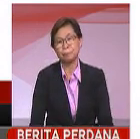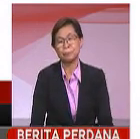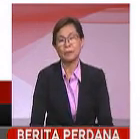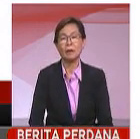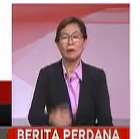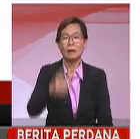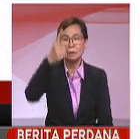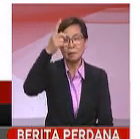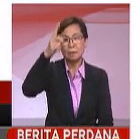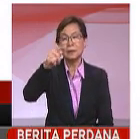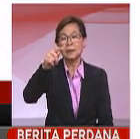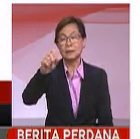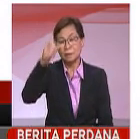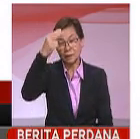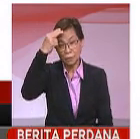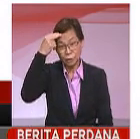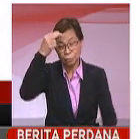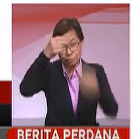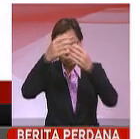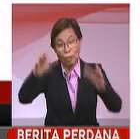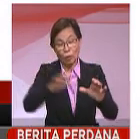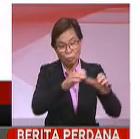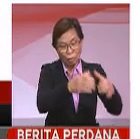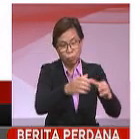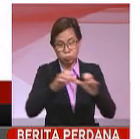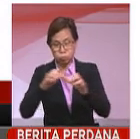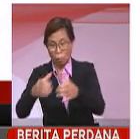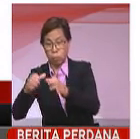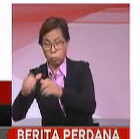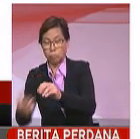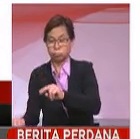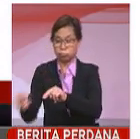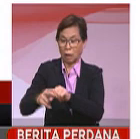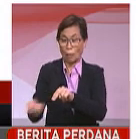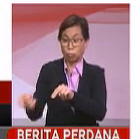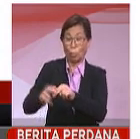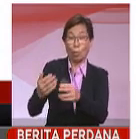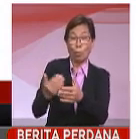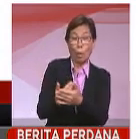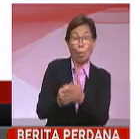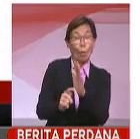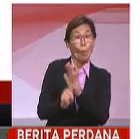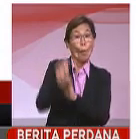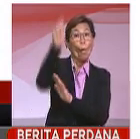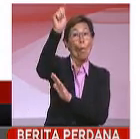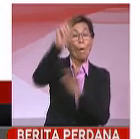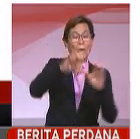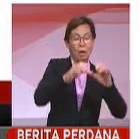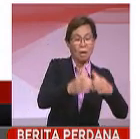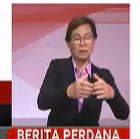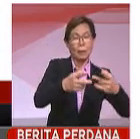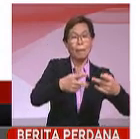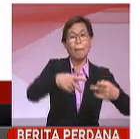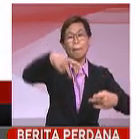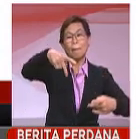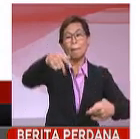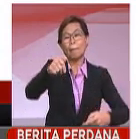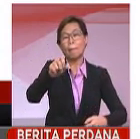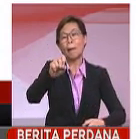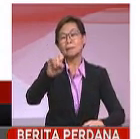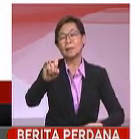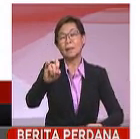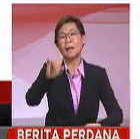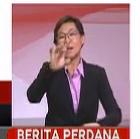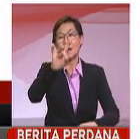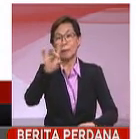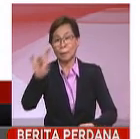Tan Sri Dr. Nur Hisham turut memaklumkan kluster-kluster dengan pertambahan kes baharu tertinggi adalah kluster Pasai 88